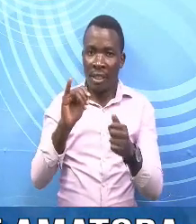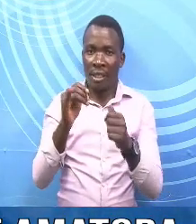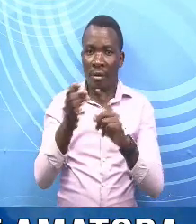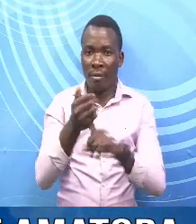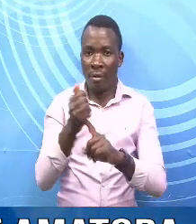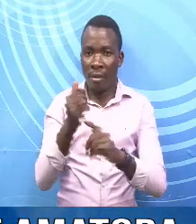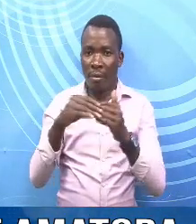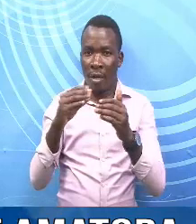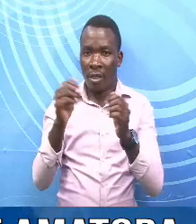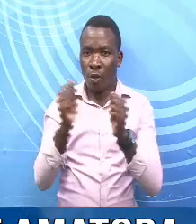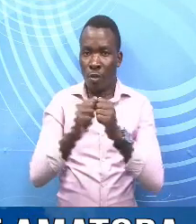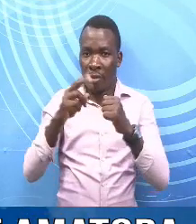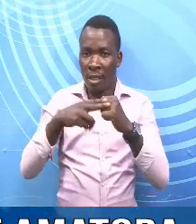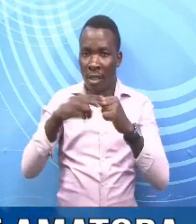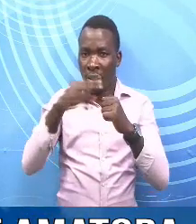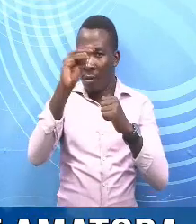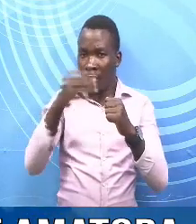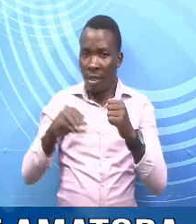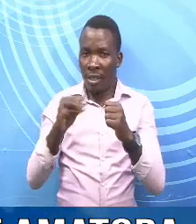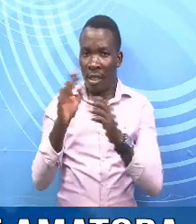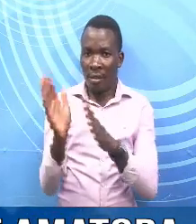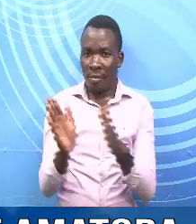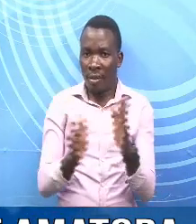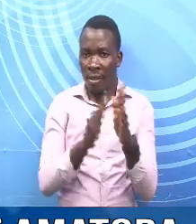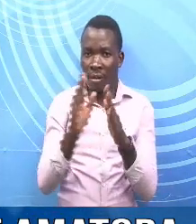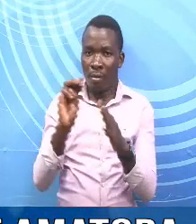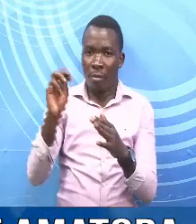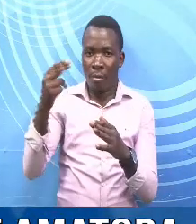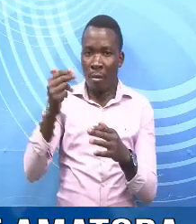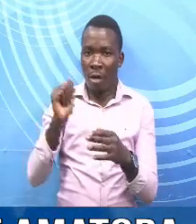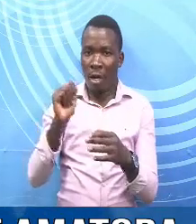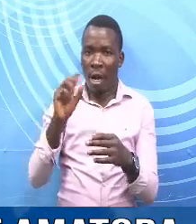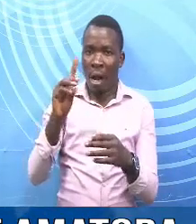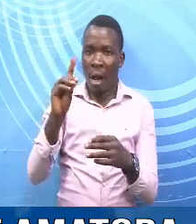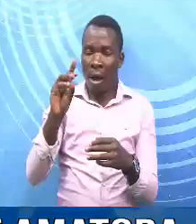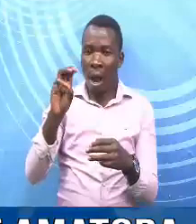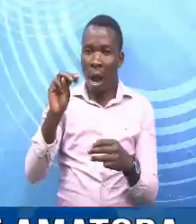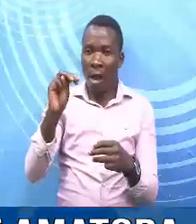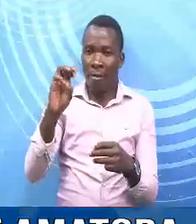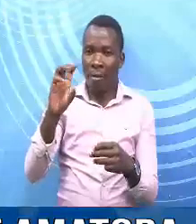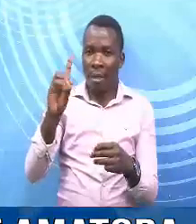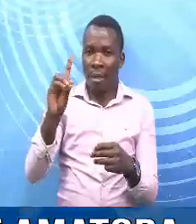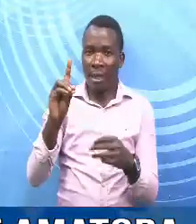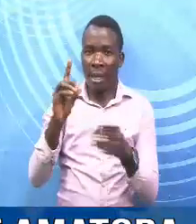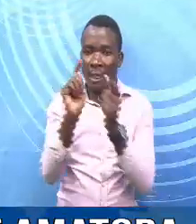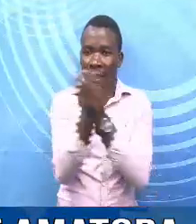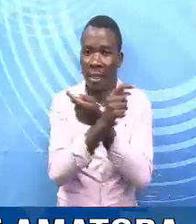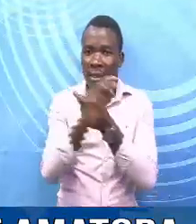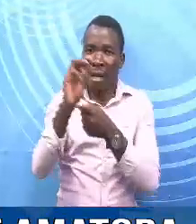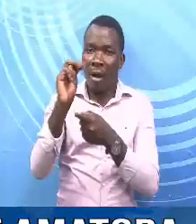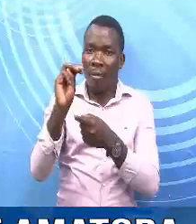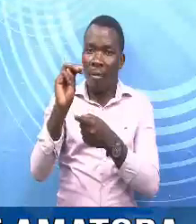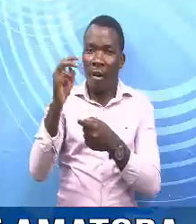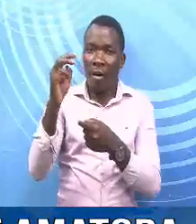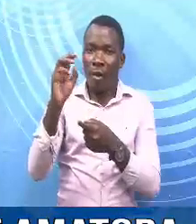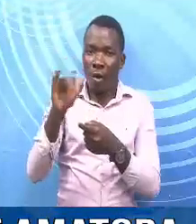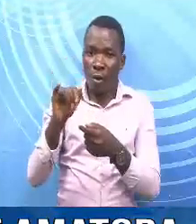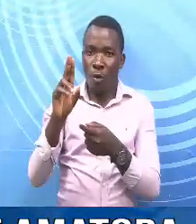amajwi 17% biteganyijwe ko Mohamed Bouzman azasimbura Mahamadou Yusufu wari